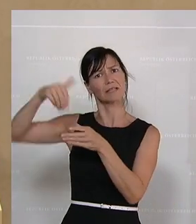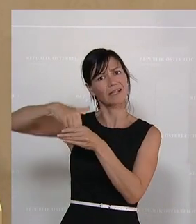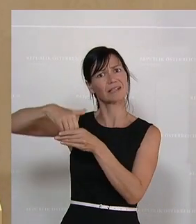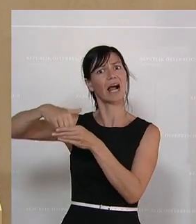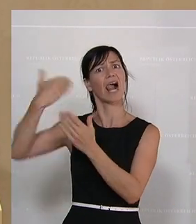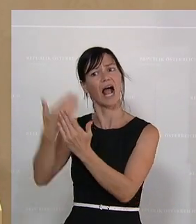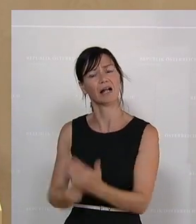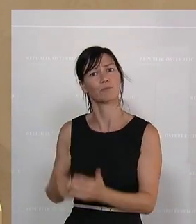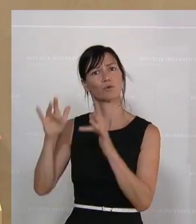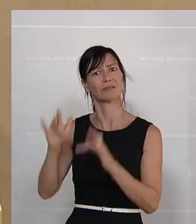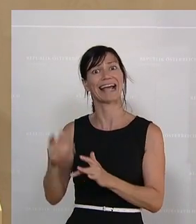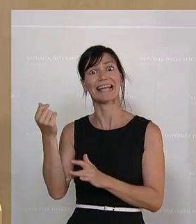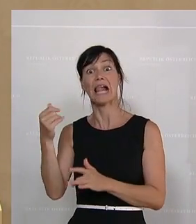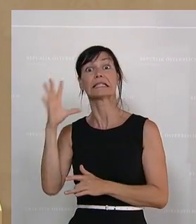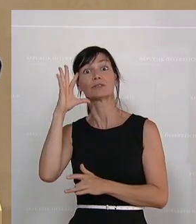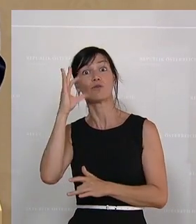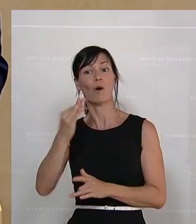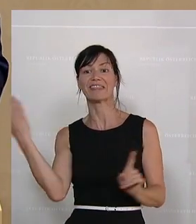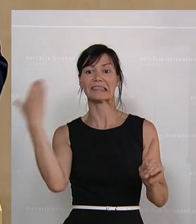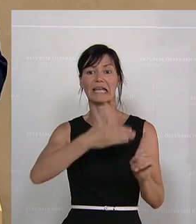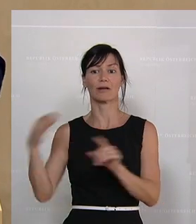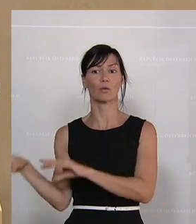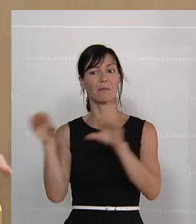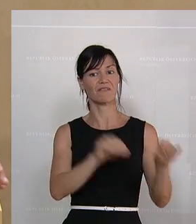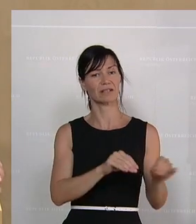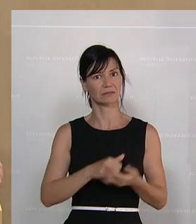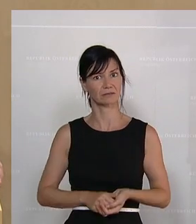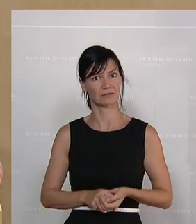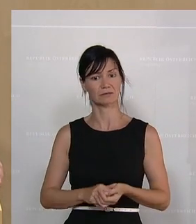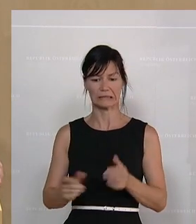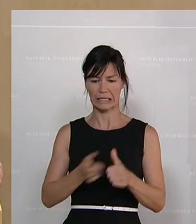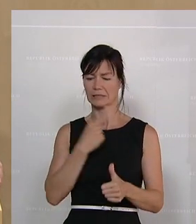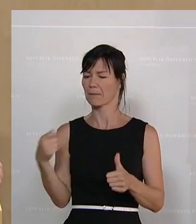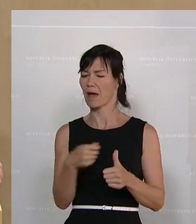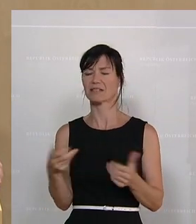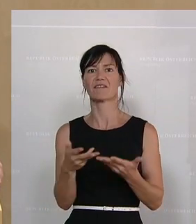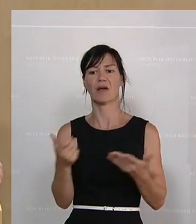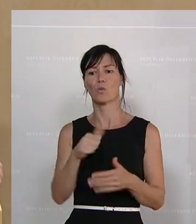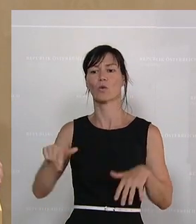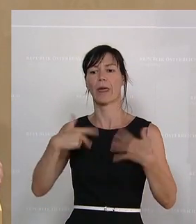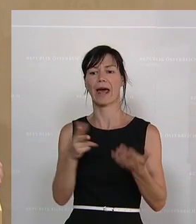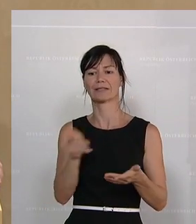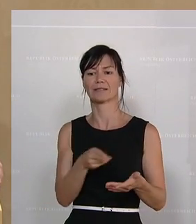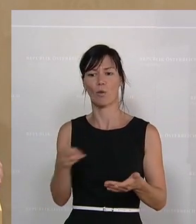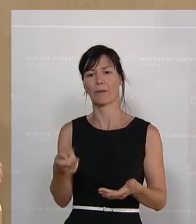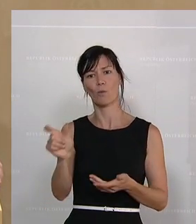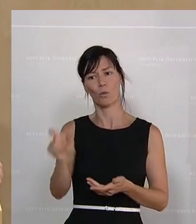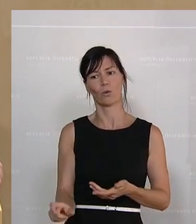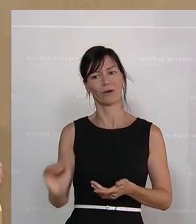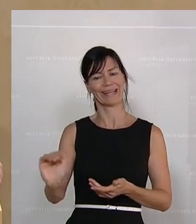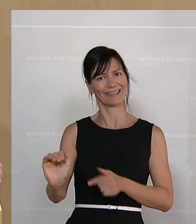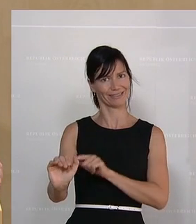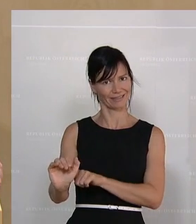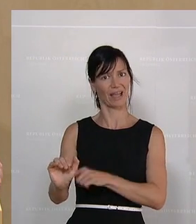weil wir es ihnen überweisen und zwar als erste maßnahme eine zusätzliche familienbeihilfe 180 euro pro kind wird im